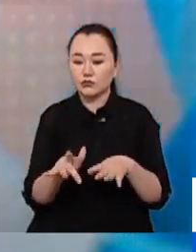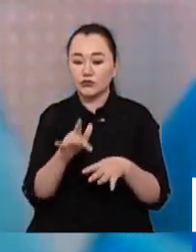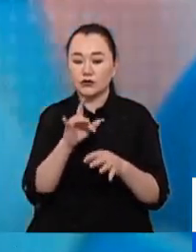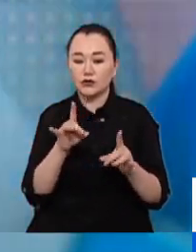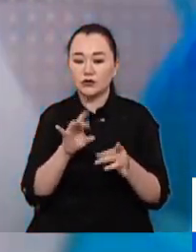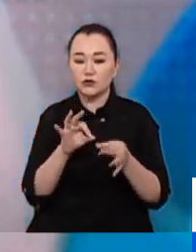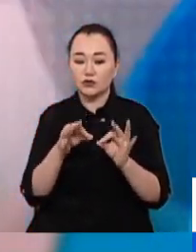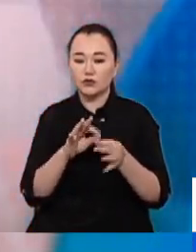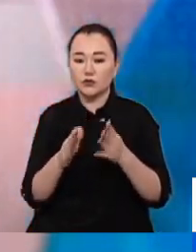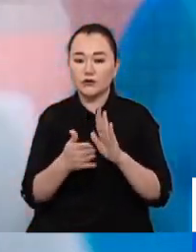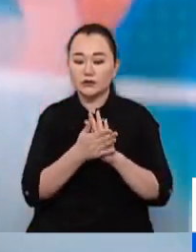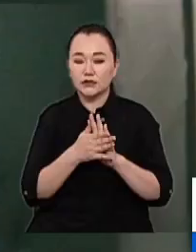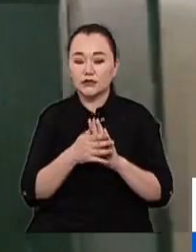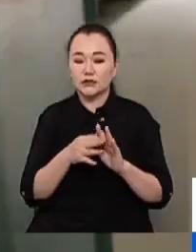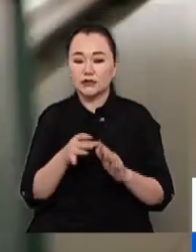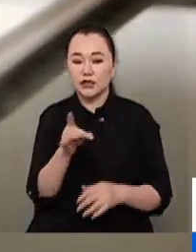о ситуации в районе.